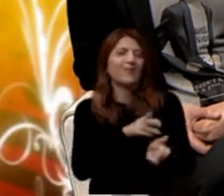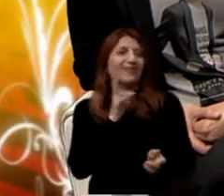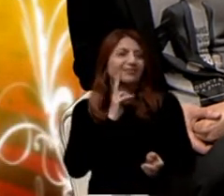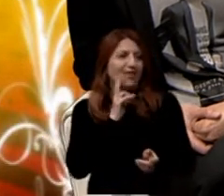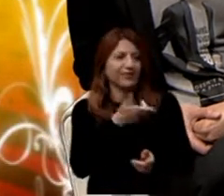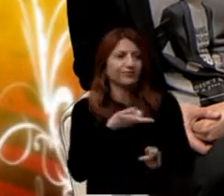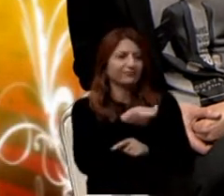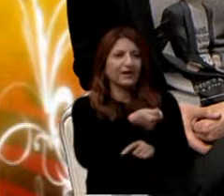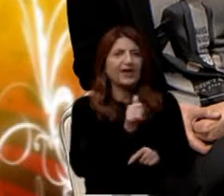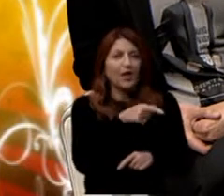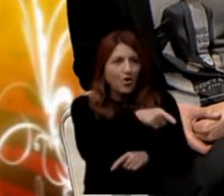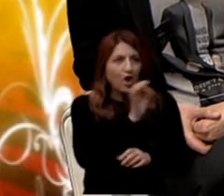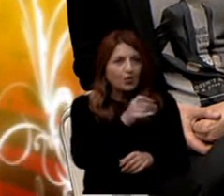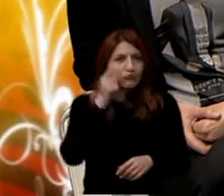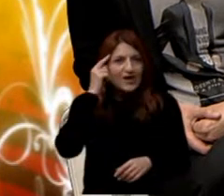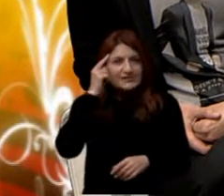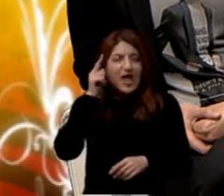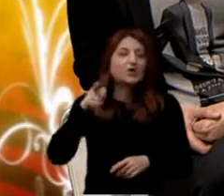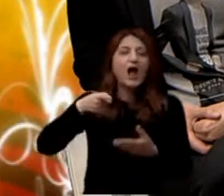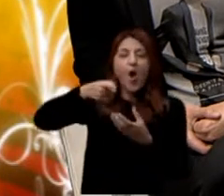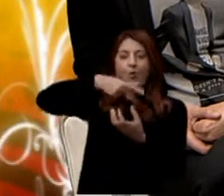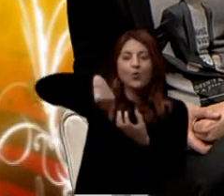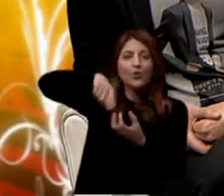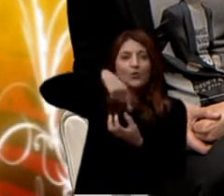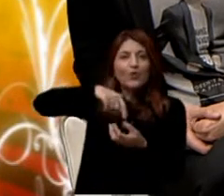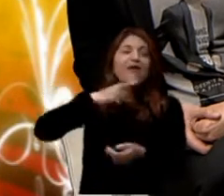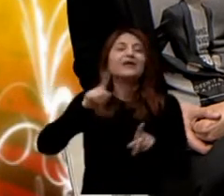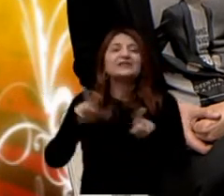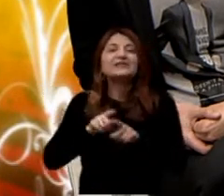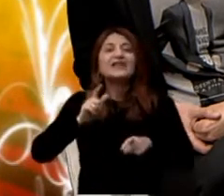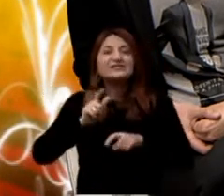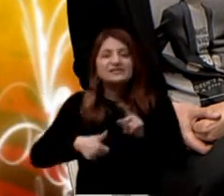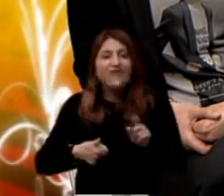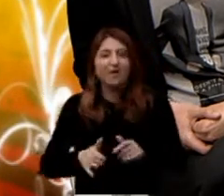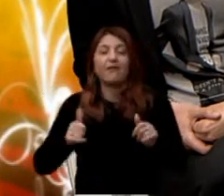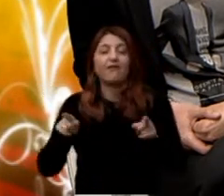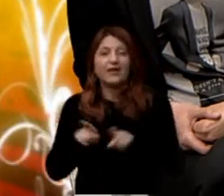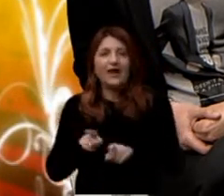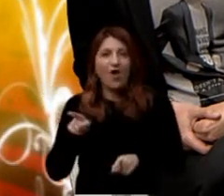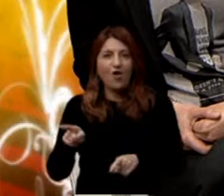su dovoljno podučeni? Znači, u tom krugu, a ista stvar je da li ta